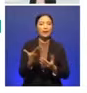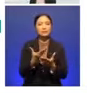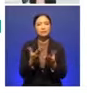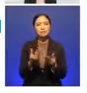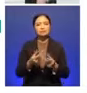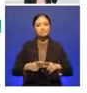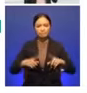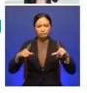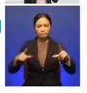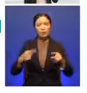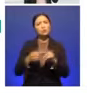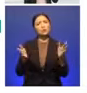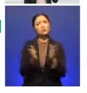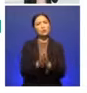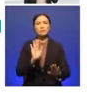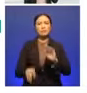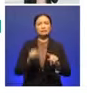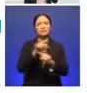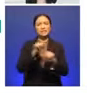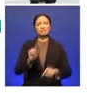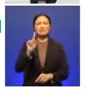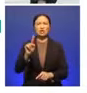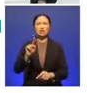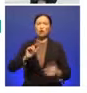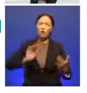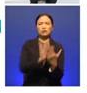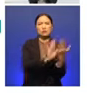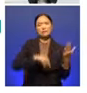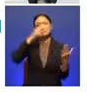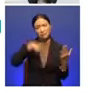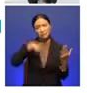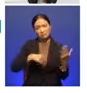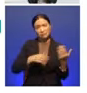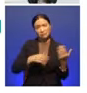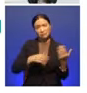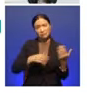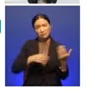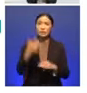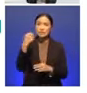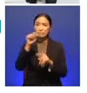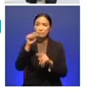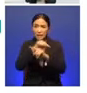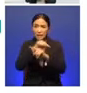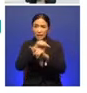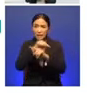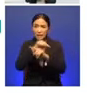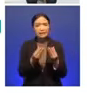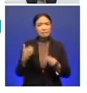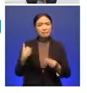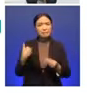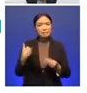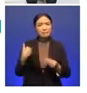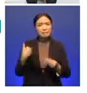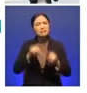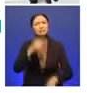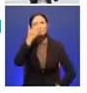วมกันประมาณ 1% ของทั้งประเทศคน 40% แต่มีที่ดิน 1% ของทั้งประเทศถามว่ามันเป็นเพราะอะไรก็เป็นเ